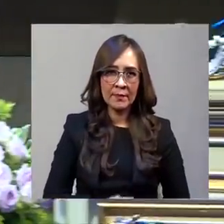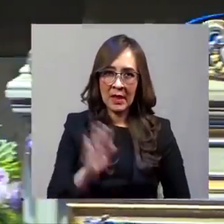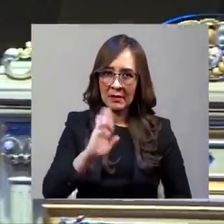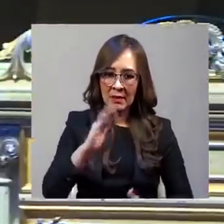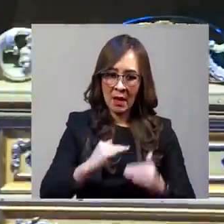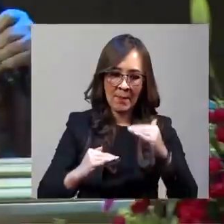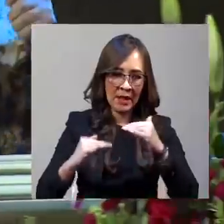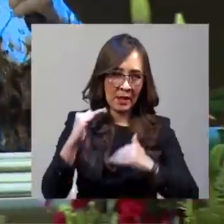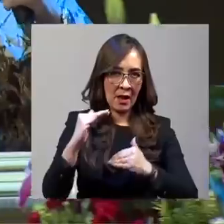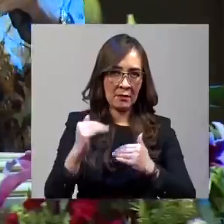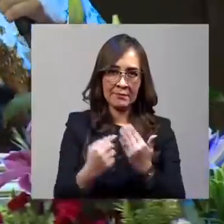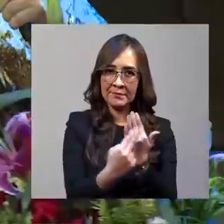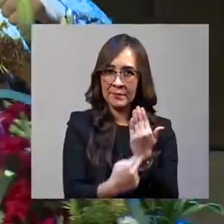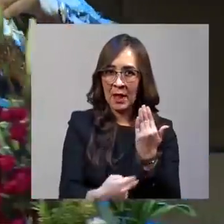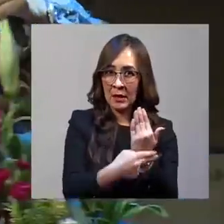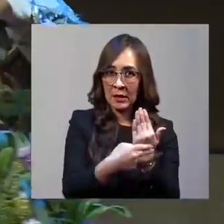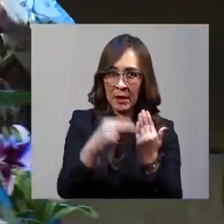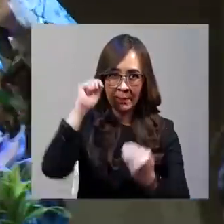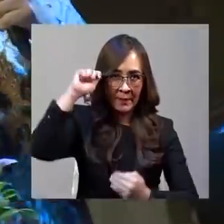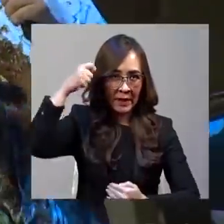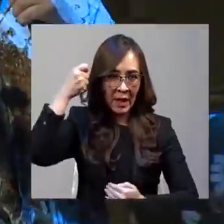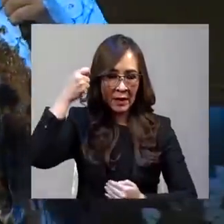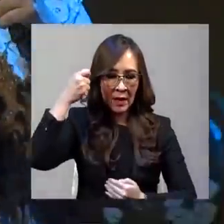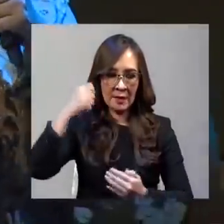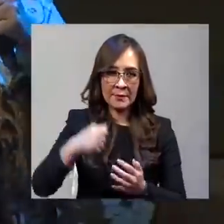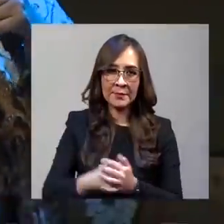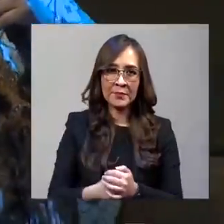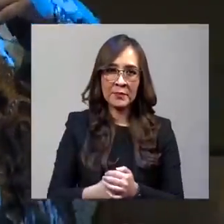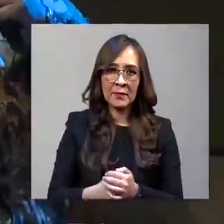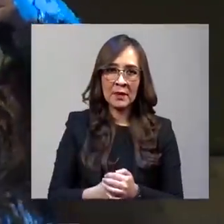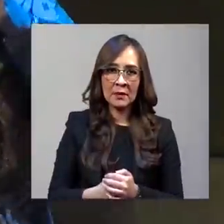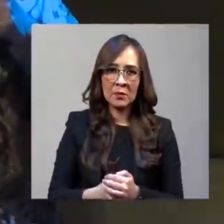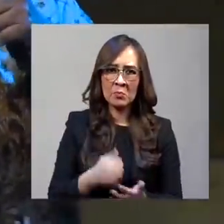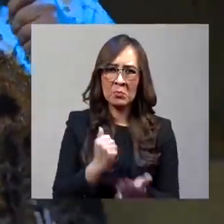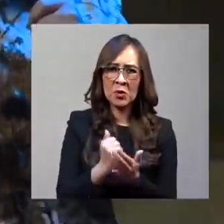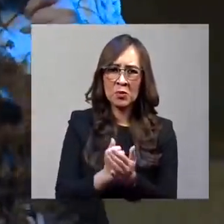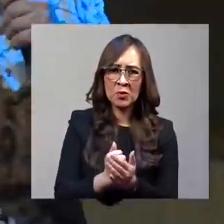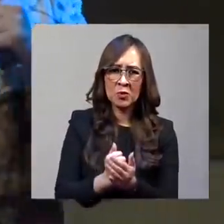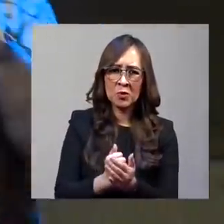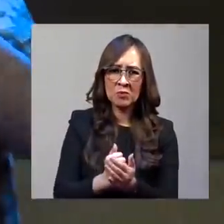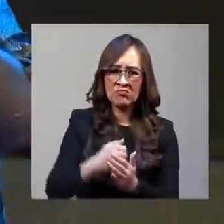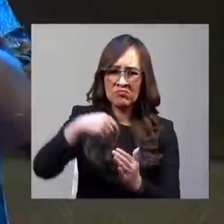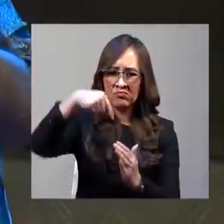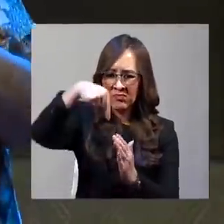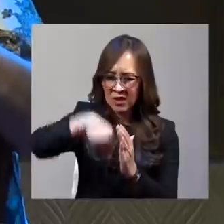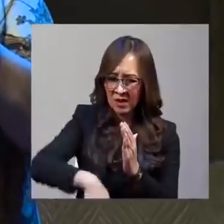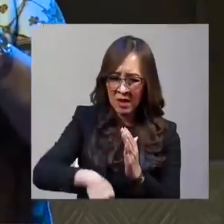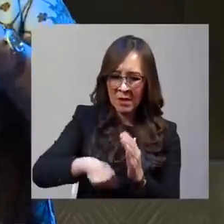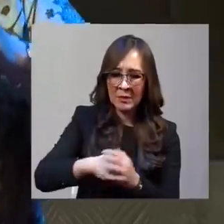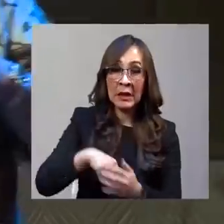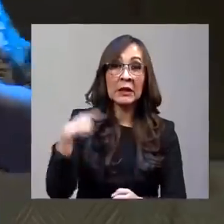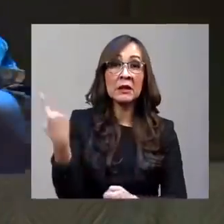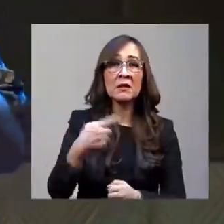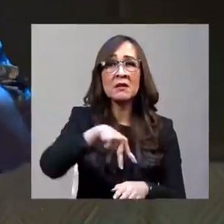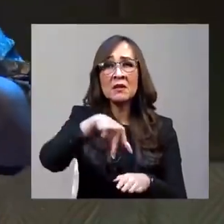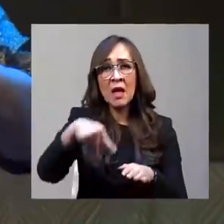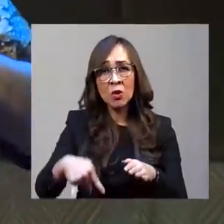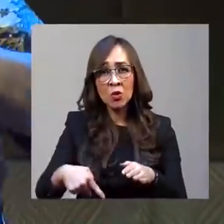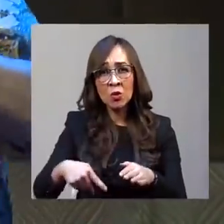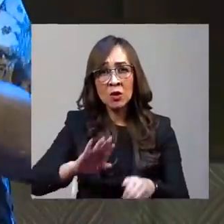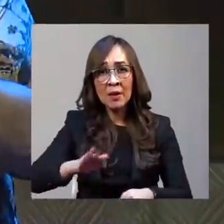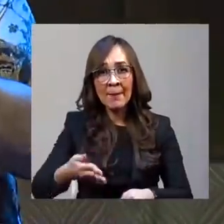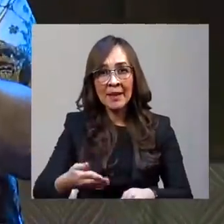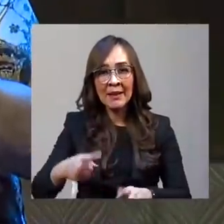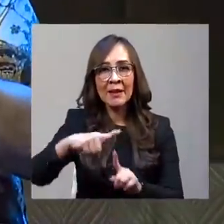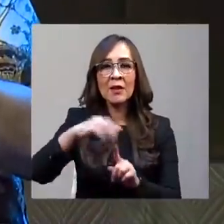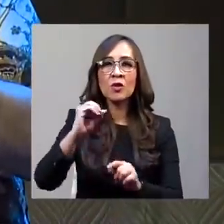Makanya Alkitab ingatkan kita, ingat betapa dalamnya kamu telah jatuh. Bertobat, bangkit, dan lakukan lagi